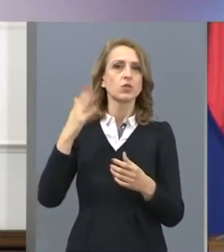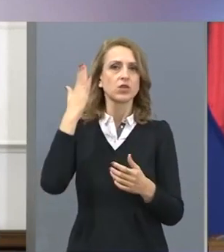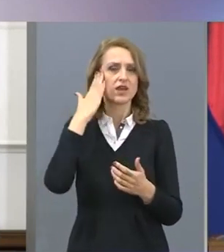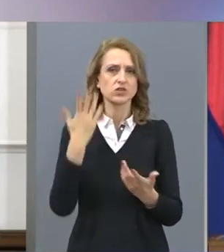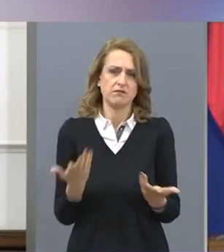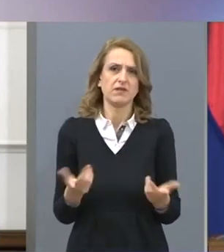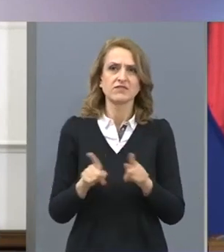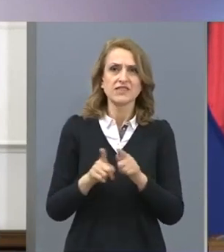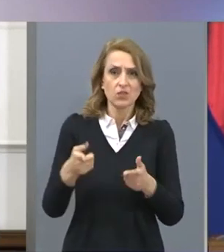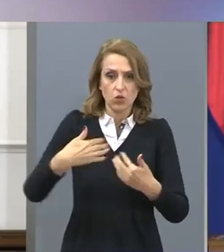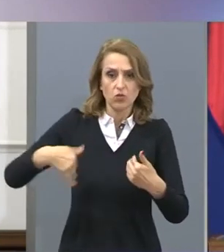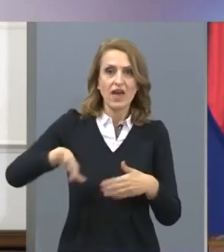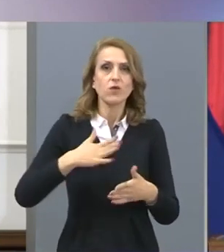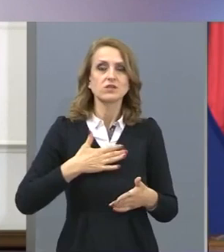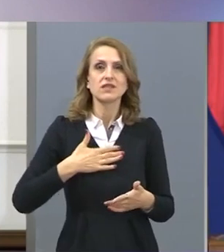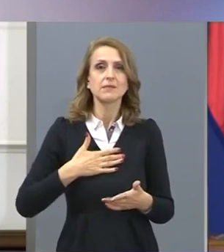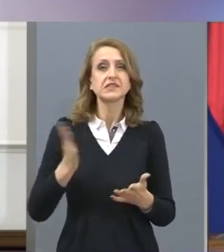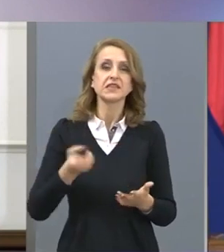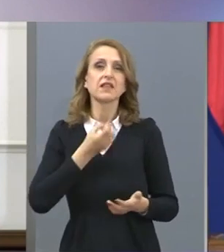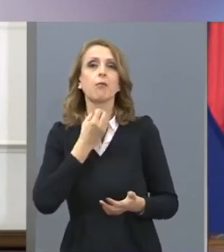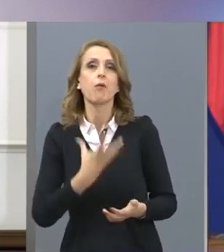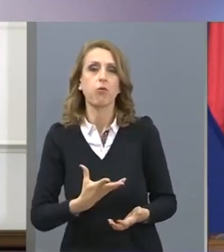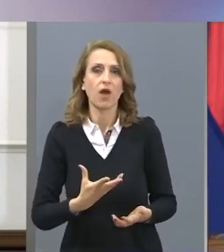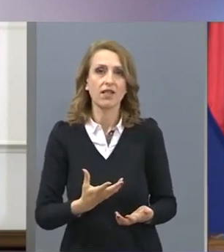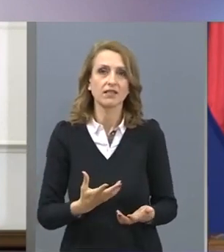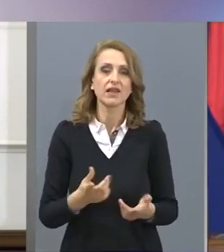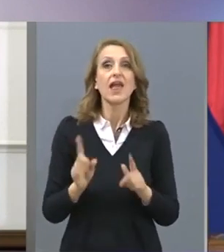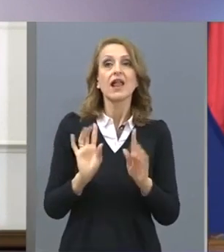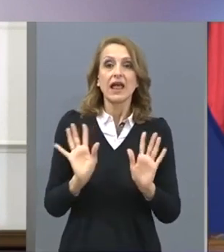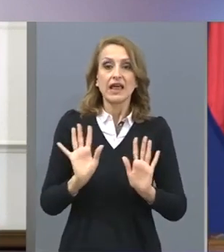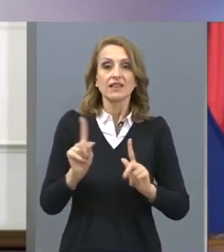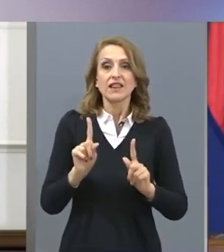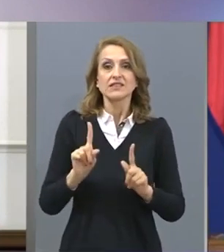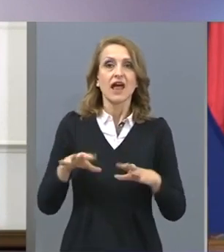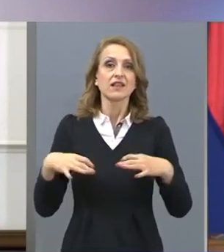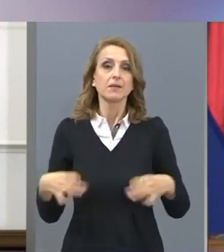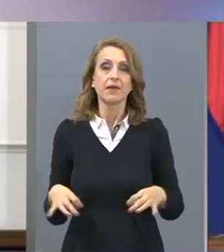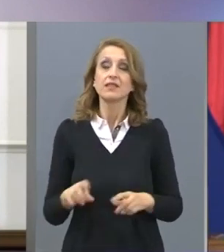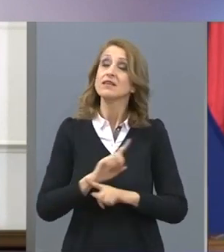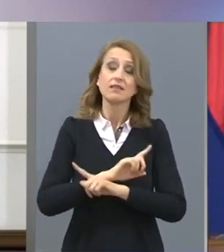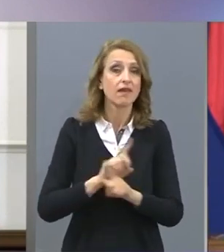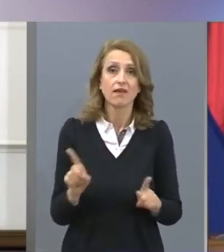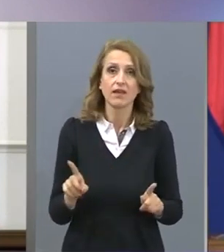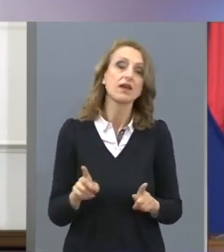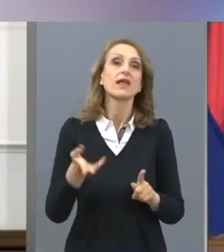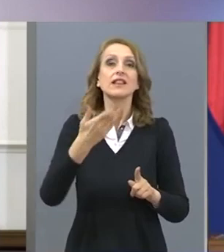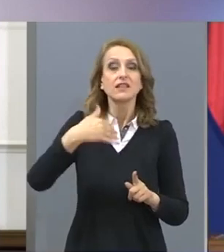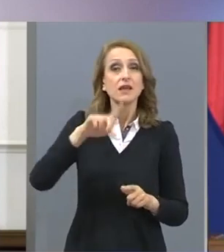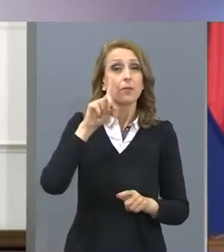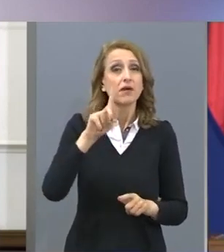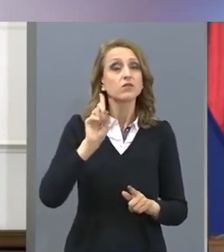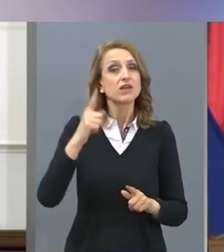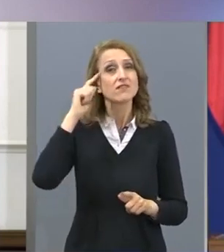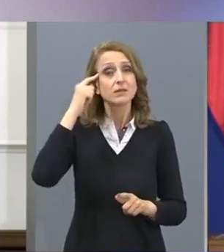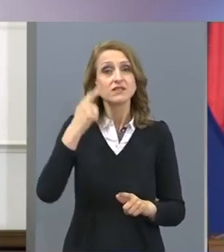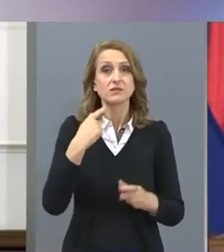самите себе си, за да станат по-богати или изобщо да не обеднеят. Не, грижата трябва да ни е здравето